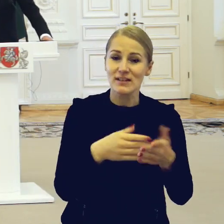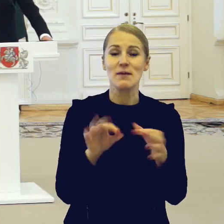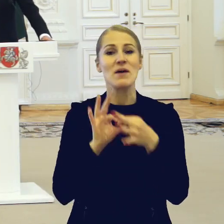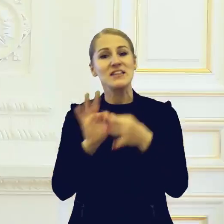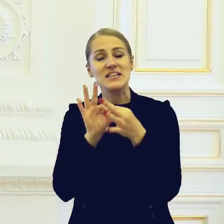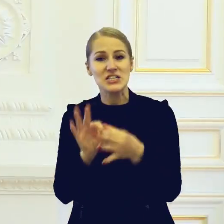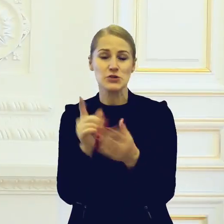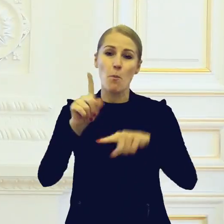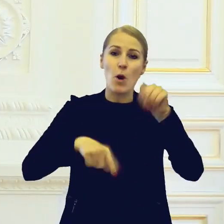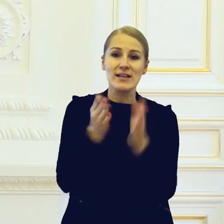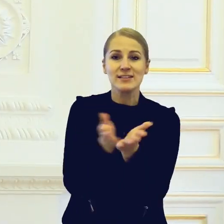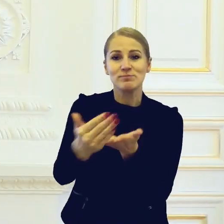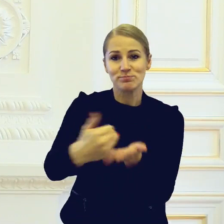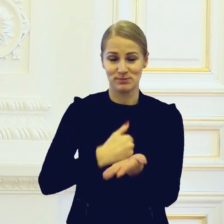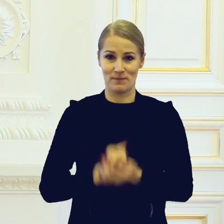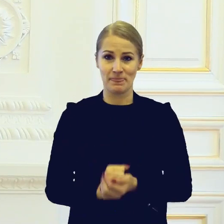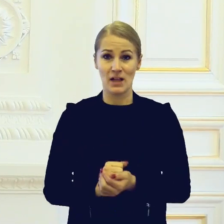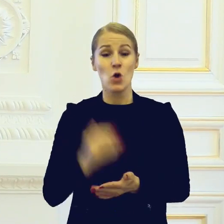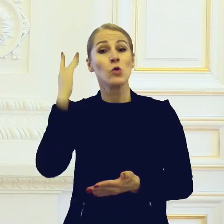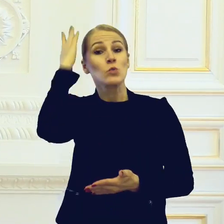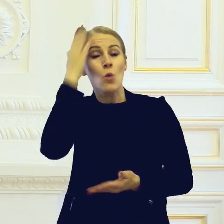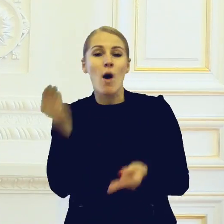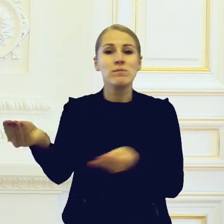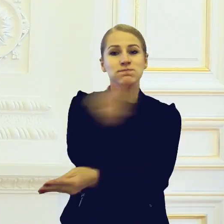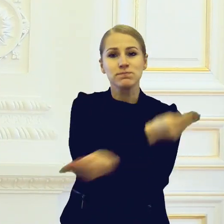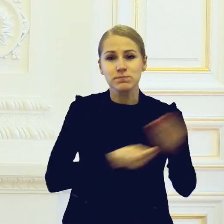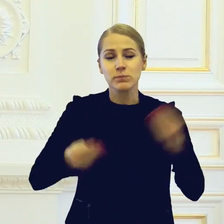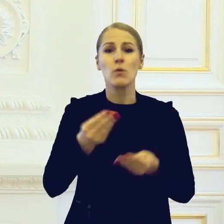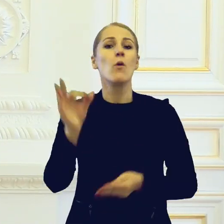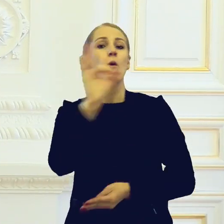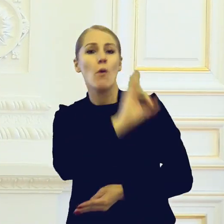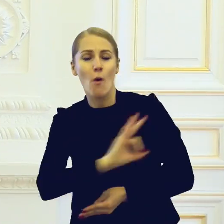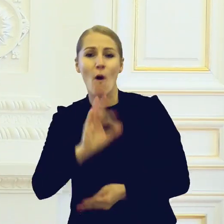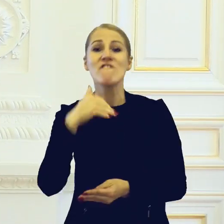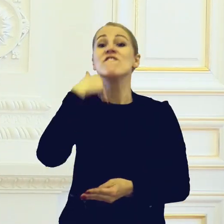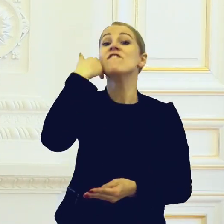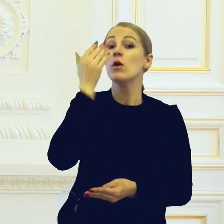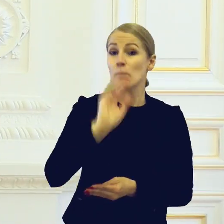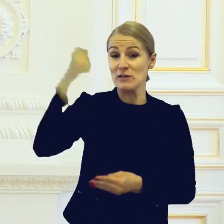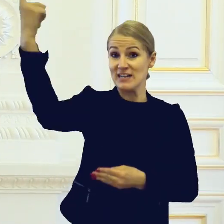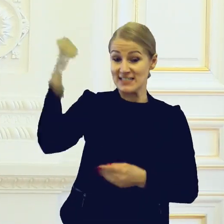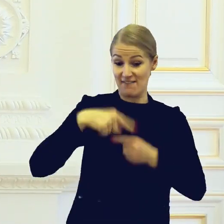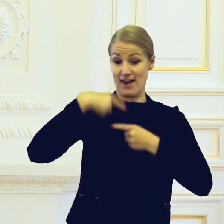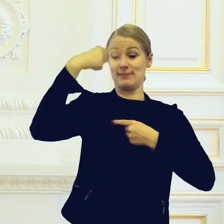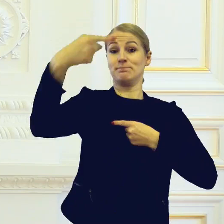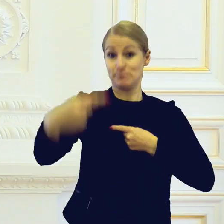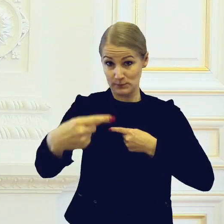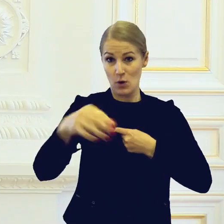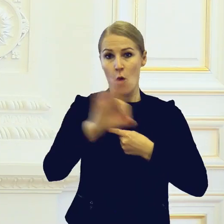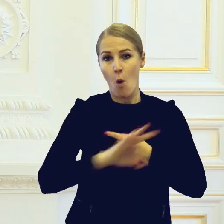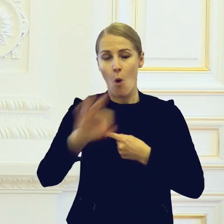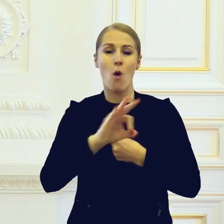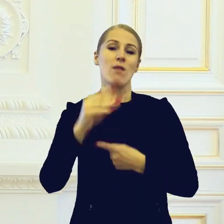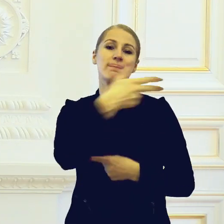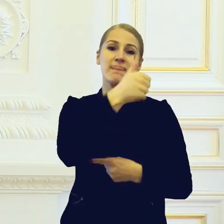santykius. Apsikeitėme nuomonėmis dėl klausimų svarstytinų vėliau šią savaitę vyksiančiame NATO